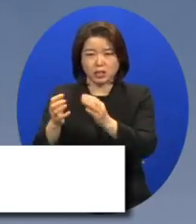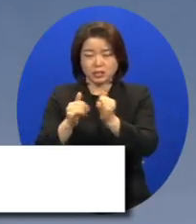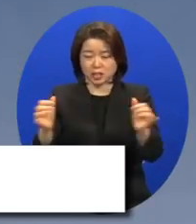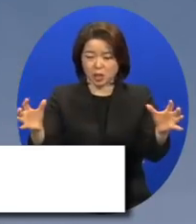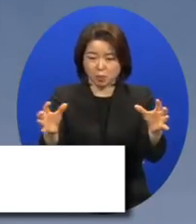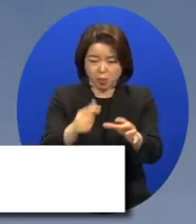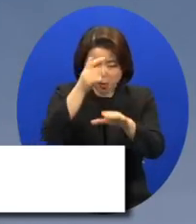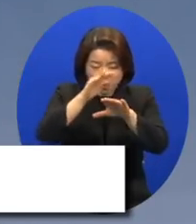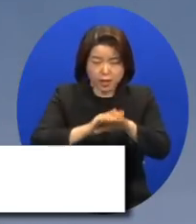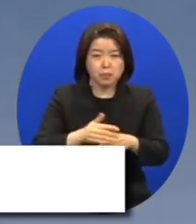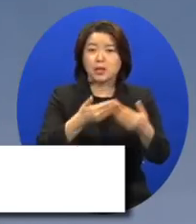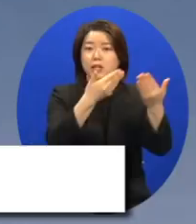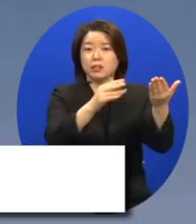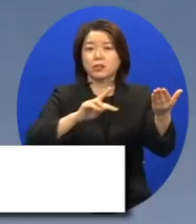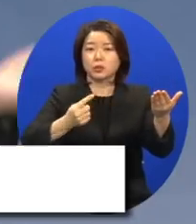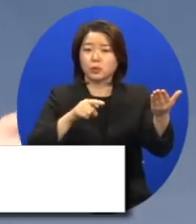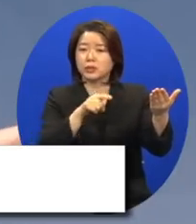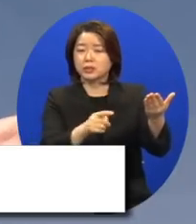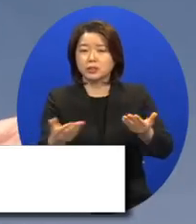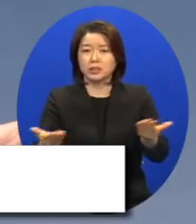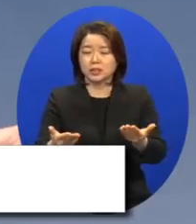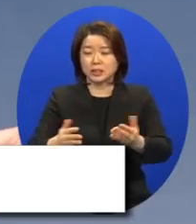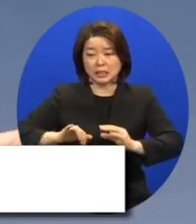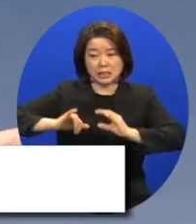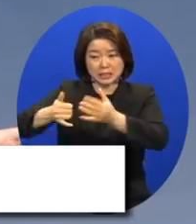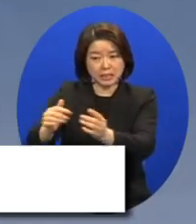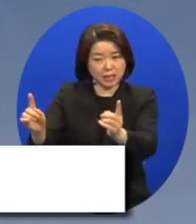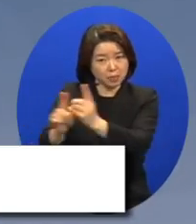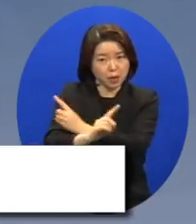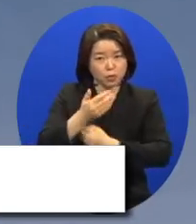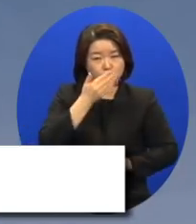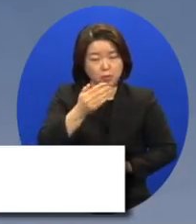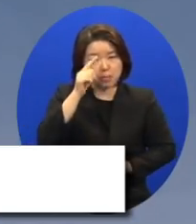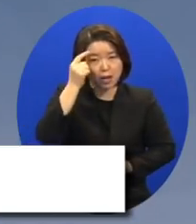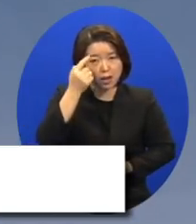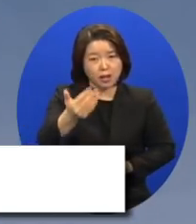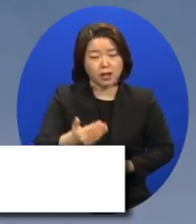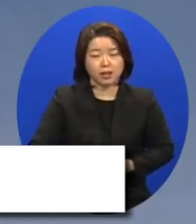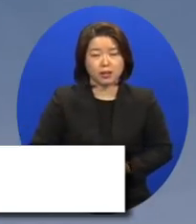드린 들 그 일이 세상을 변화시킬 수 있겠습니까